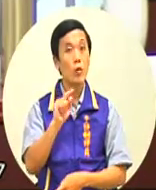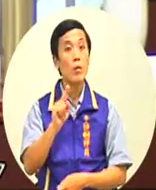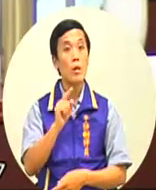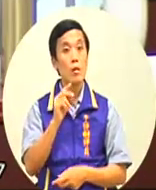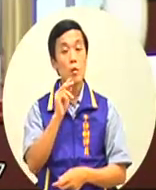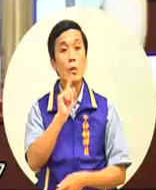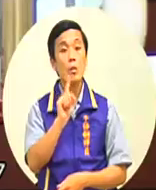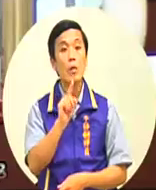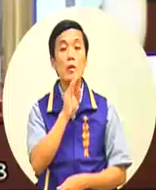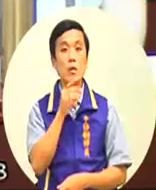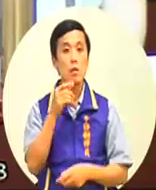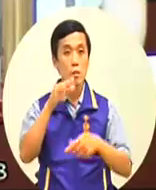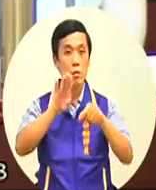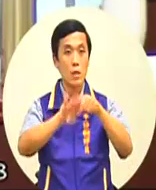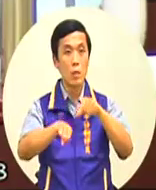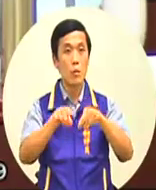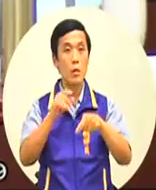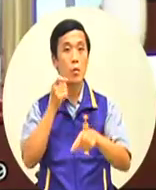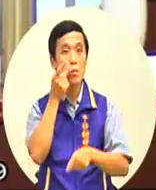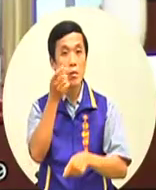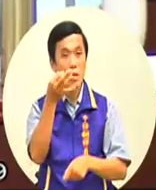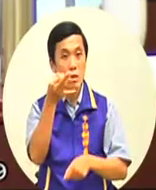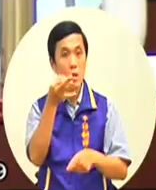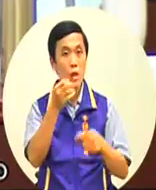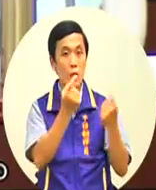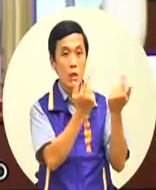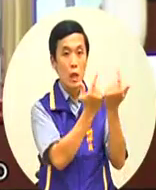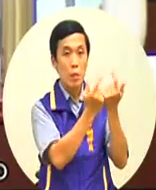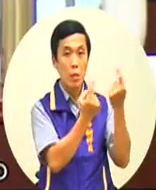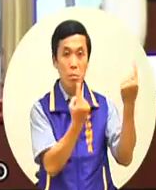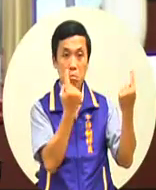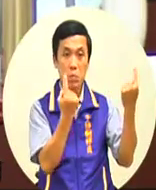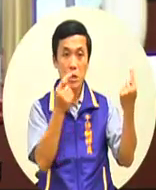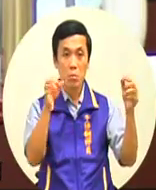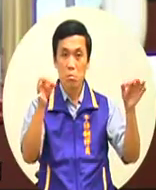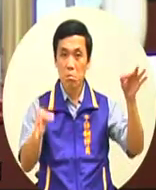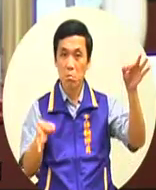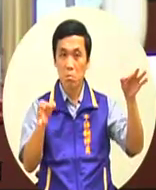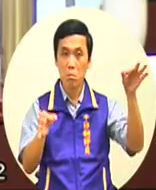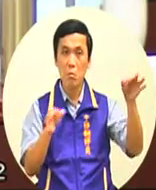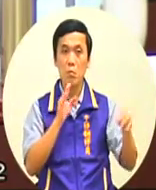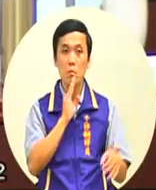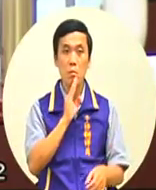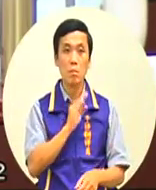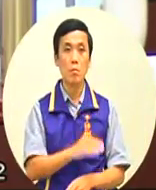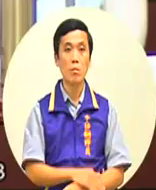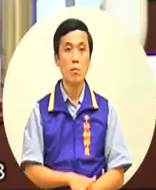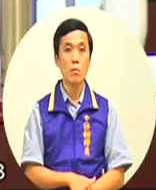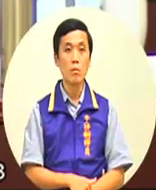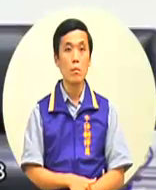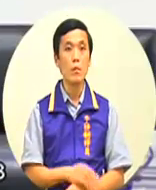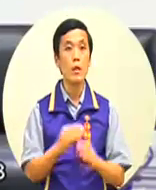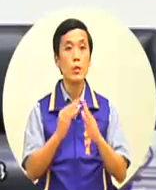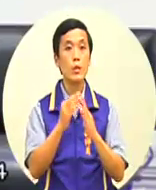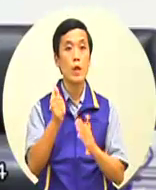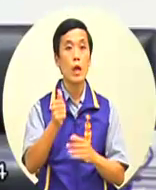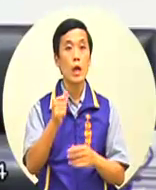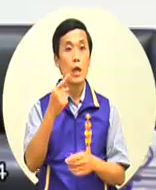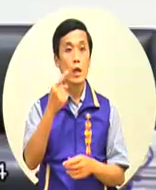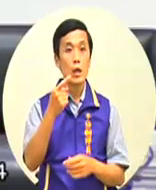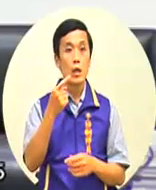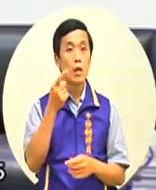水准是比台北北部还要低。那 局长，这样一例一